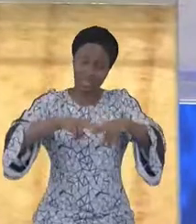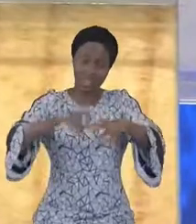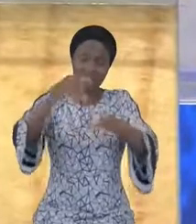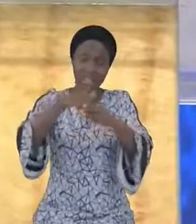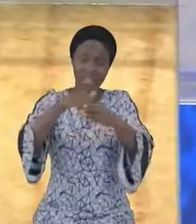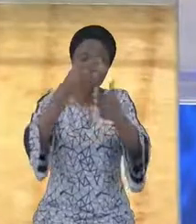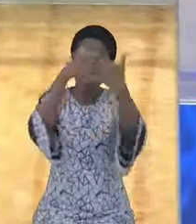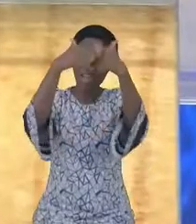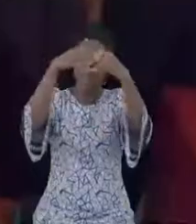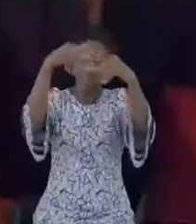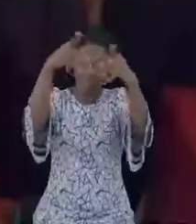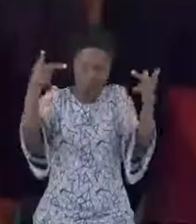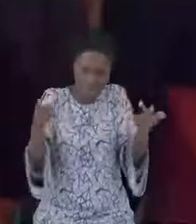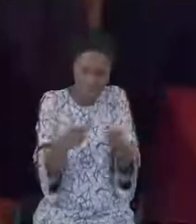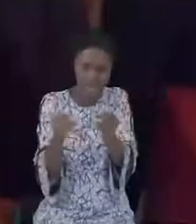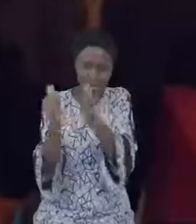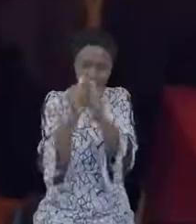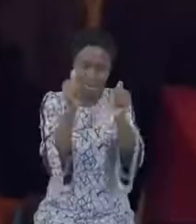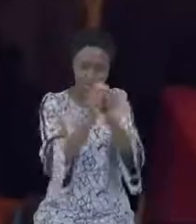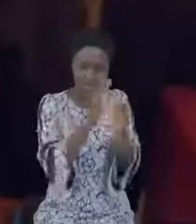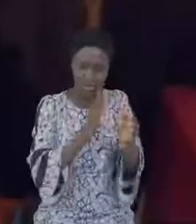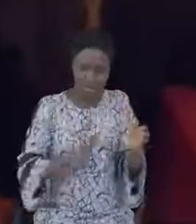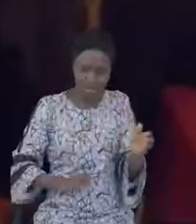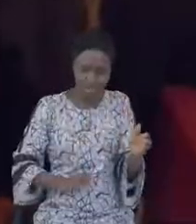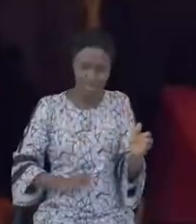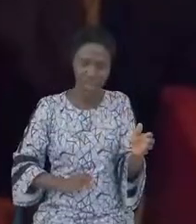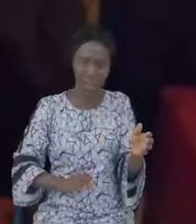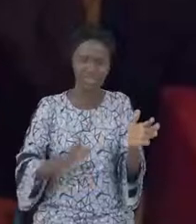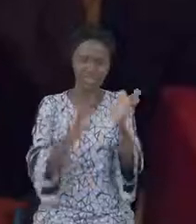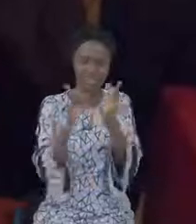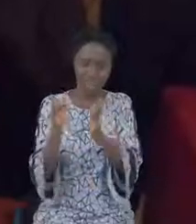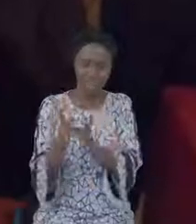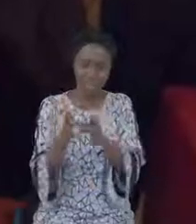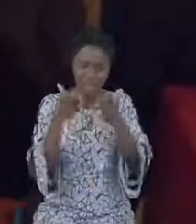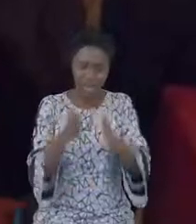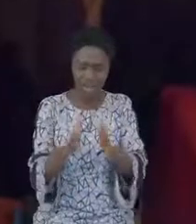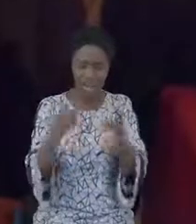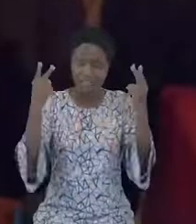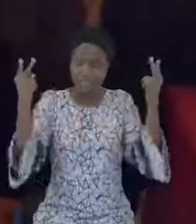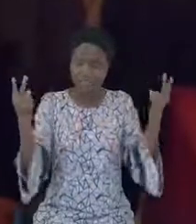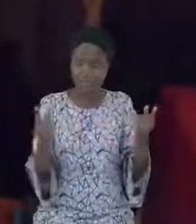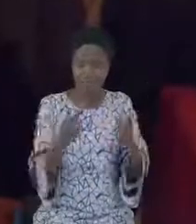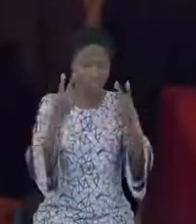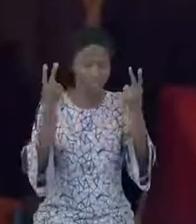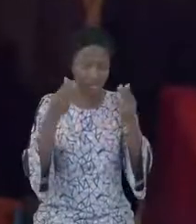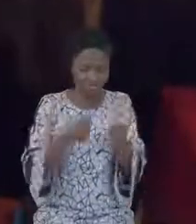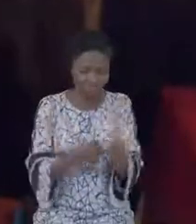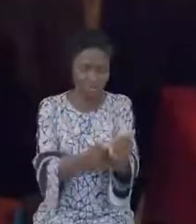ensemble avec le Seigneur Jésus-Christ. Que la victoire nous accompagne partout.